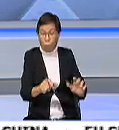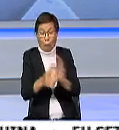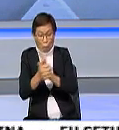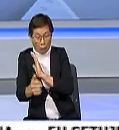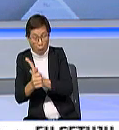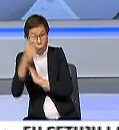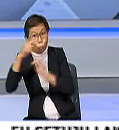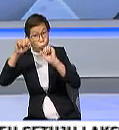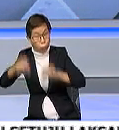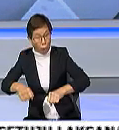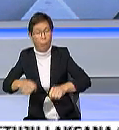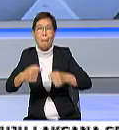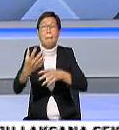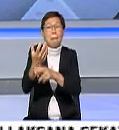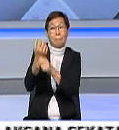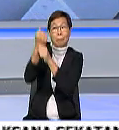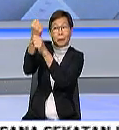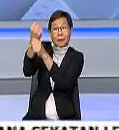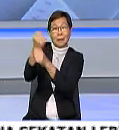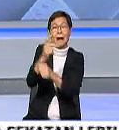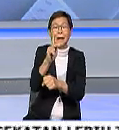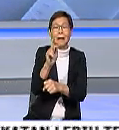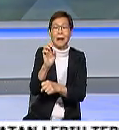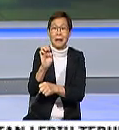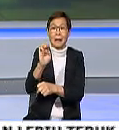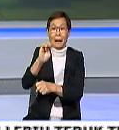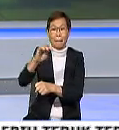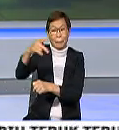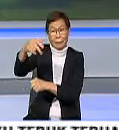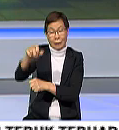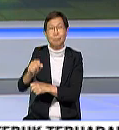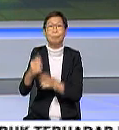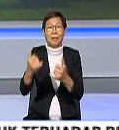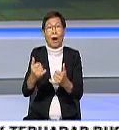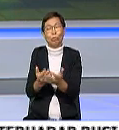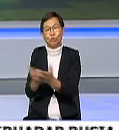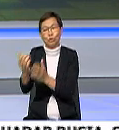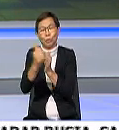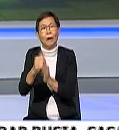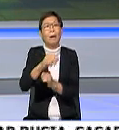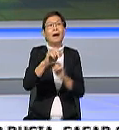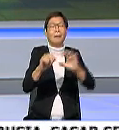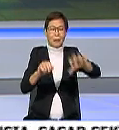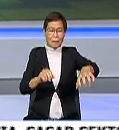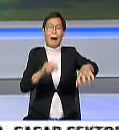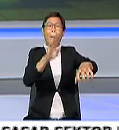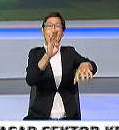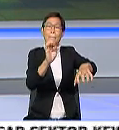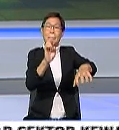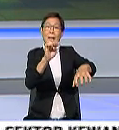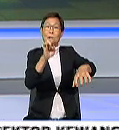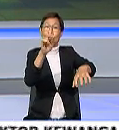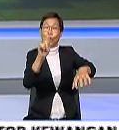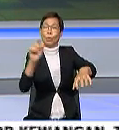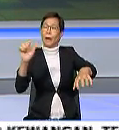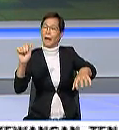potensi untuk menang di bahagian tersebut. Jadi kita ingin terus saja bersama dengan Anas di N53 Benut untuk